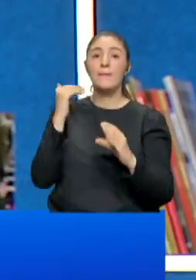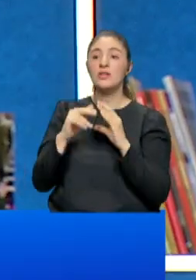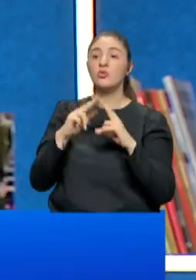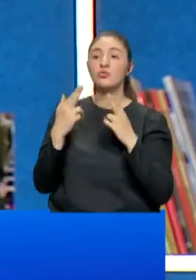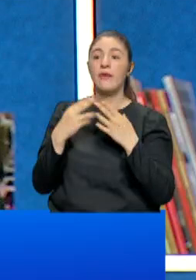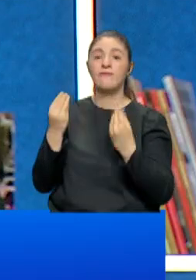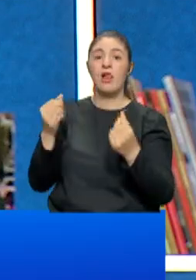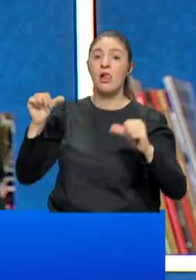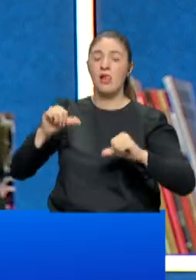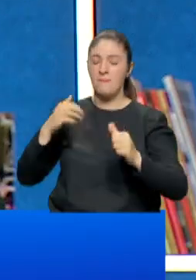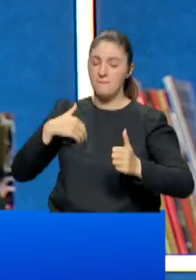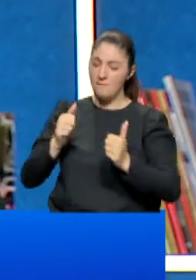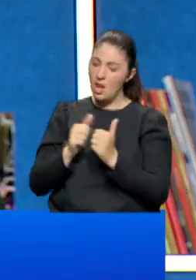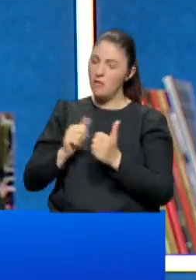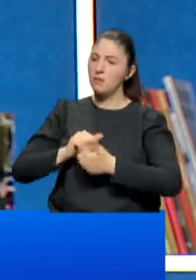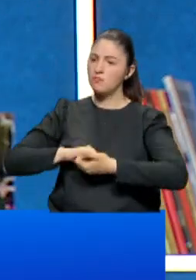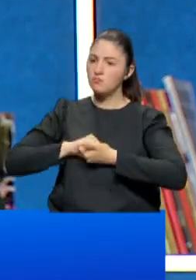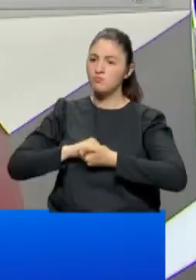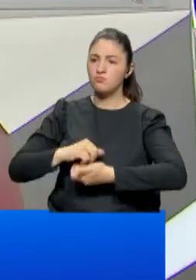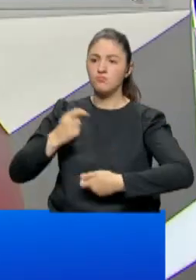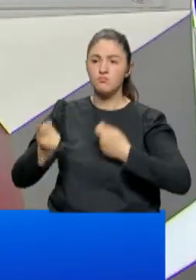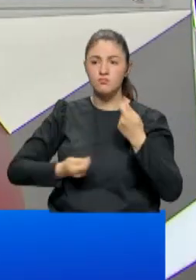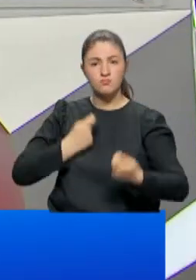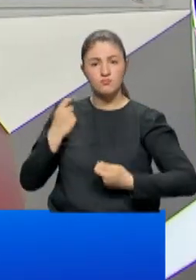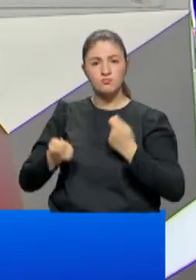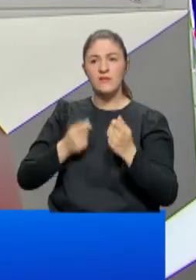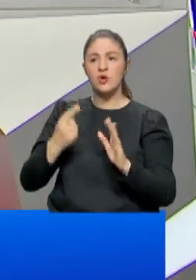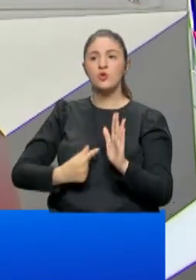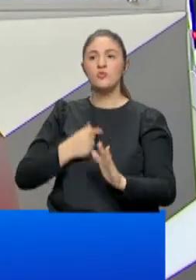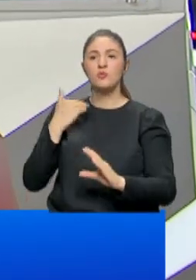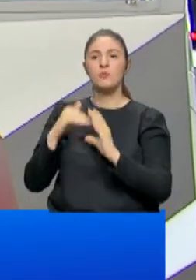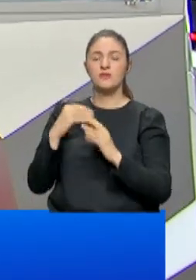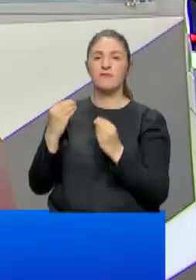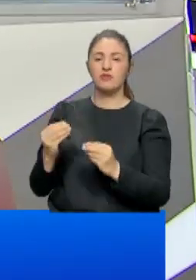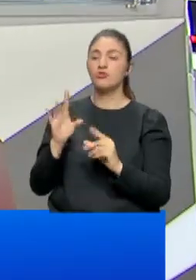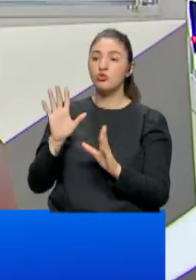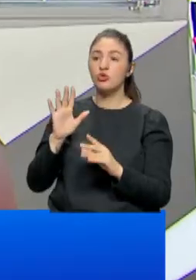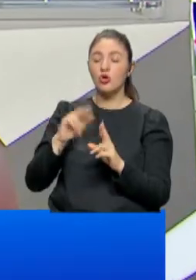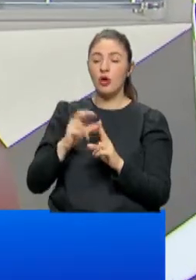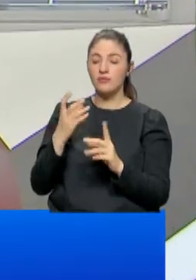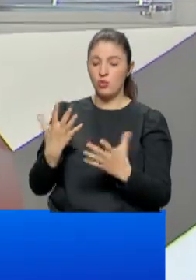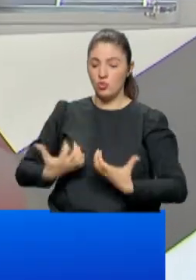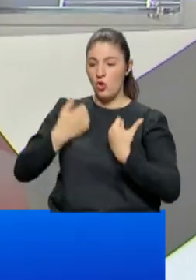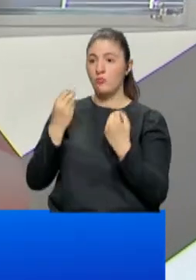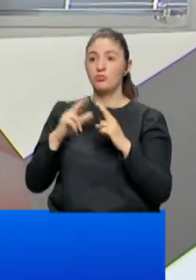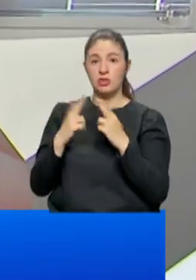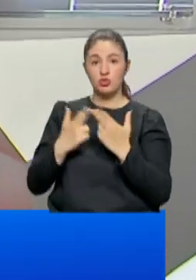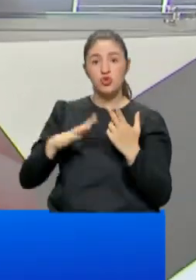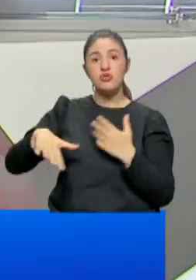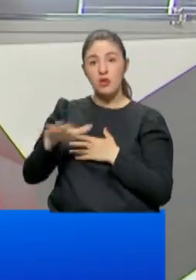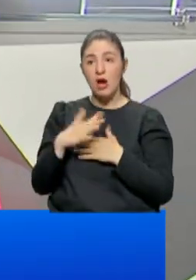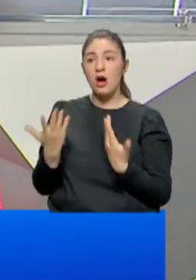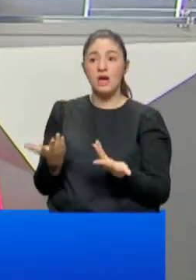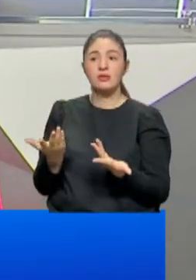mesajını dünyaya veremeyiz Birlikte olacağız birlikte çalışacağız ve Umut mesajını vereceğim çünkü komik Ben geçmiş bir dünya